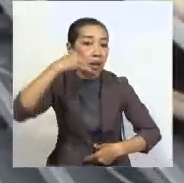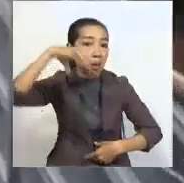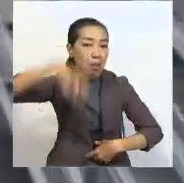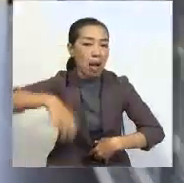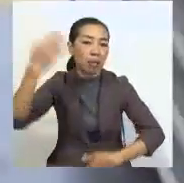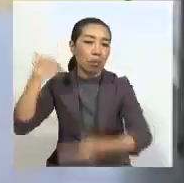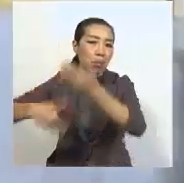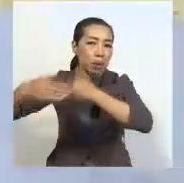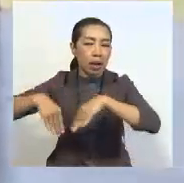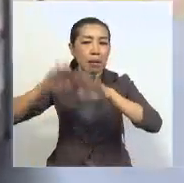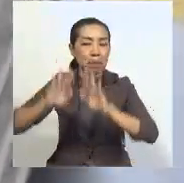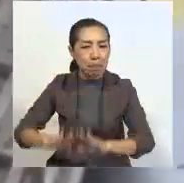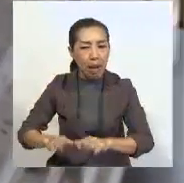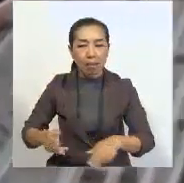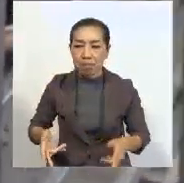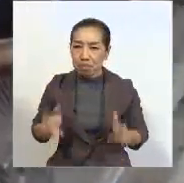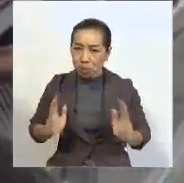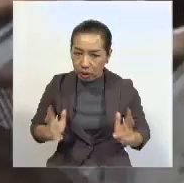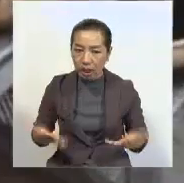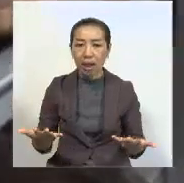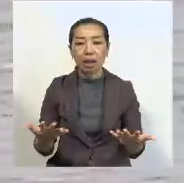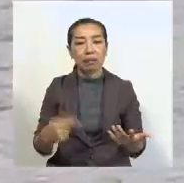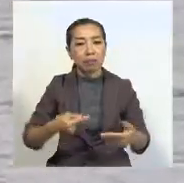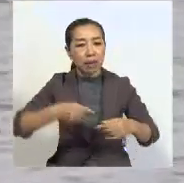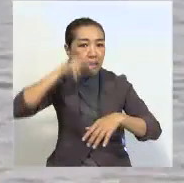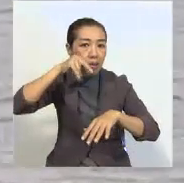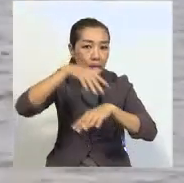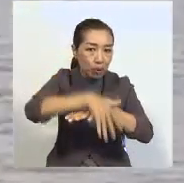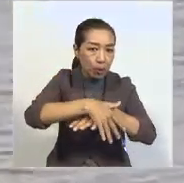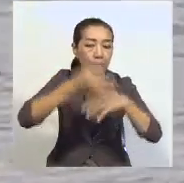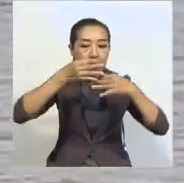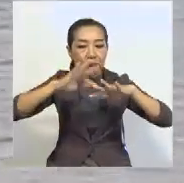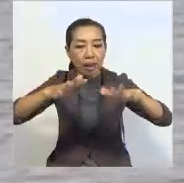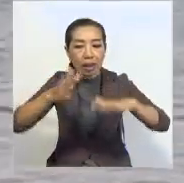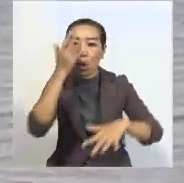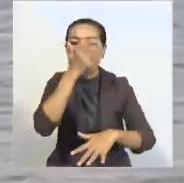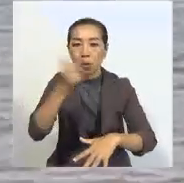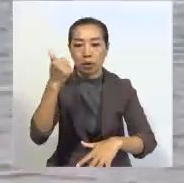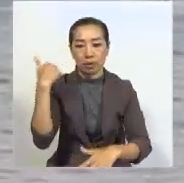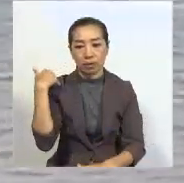เกสมีทั้งน้ำตกแล้วก็ทะเลมีธรรมชาติที่งดงามทีเดียวค่ะ